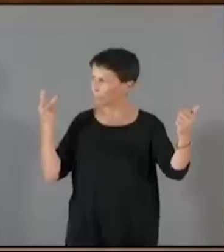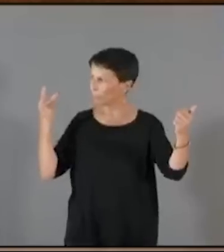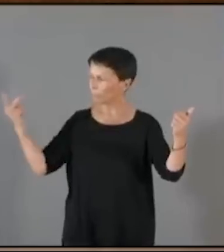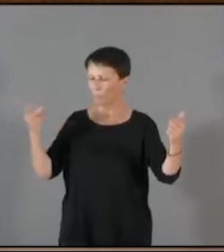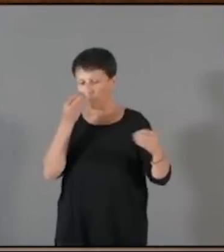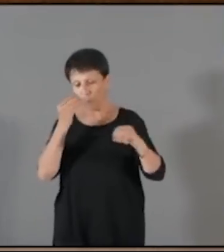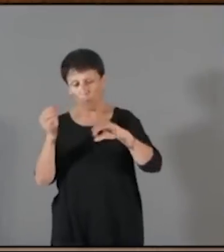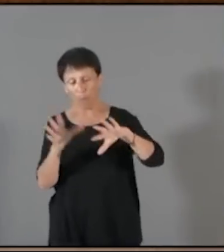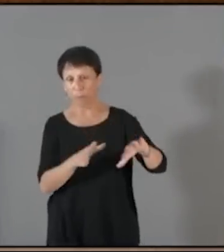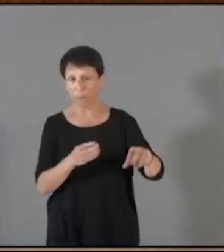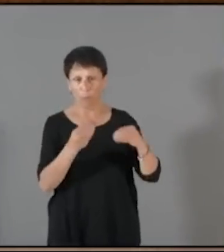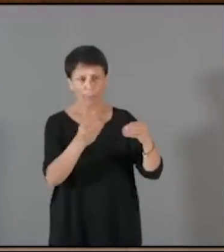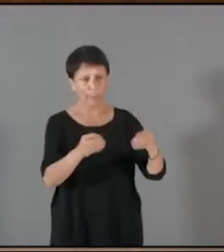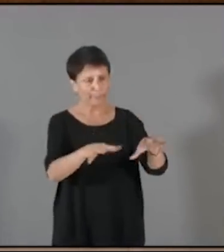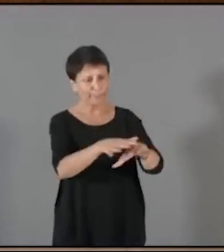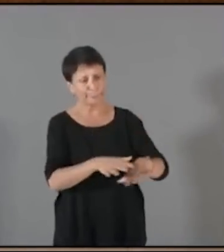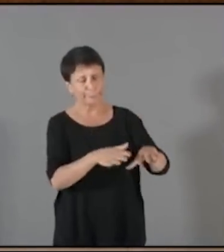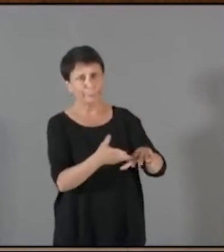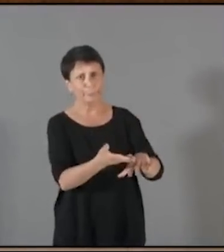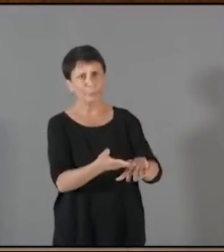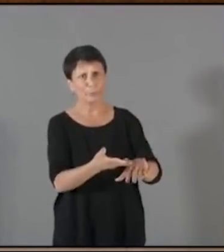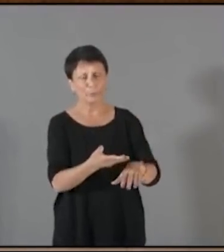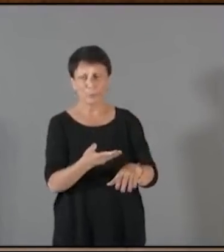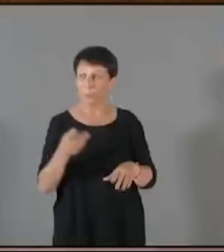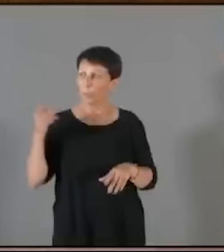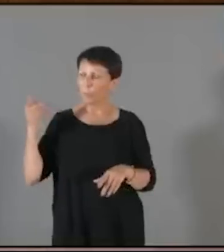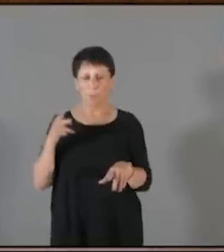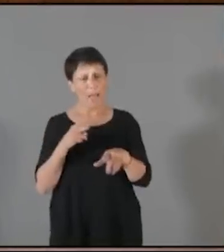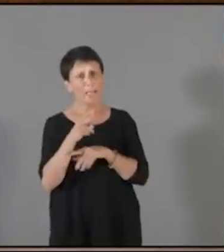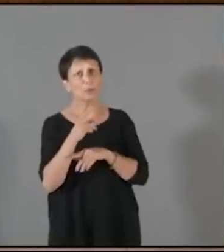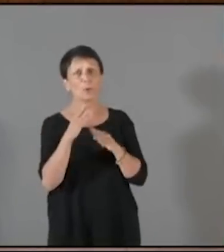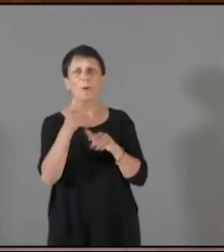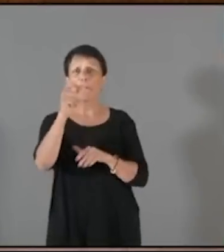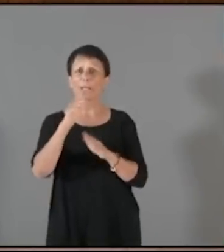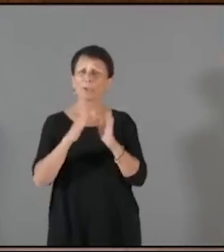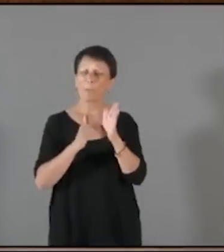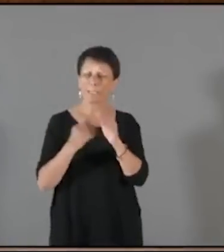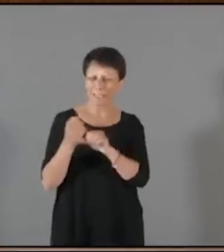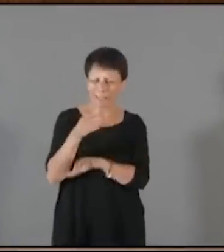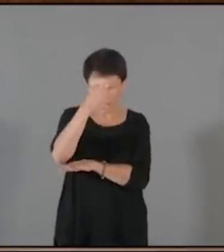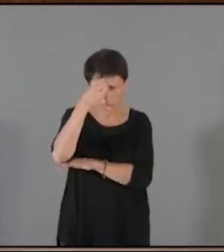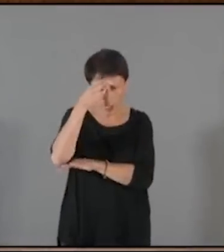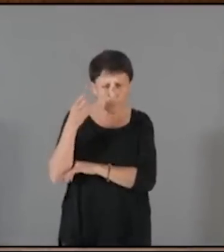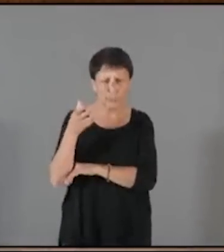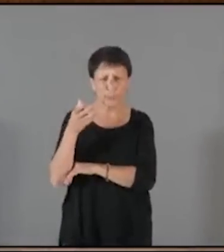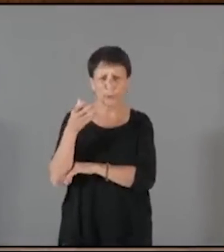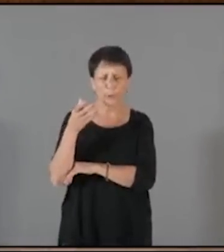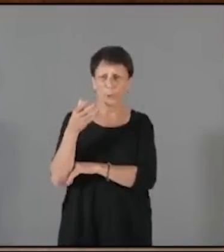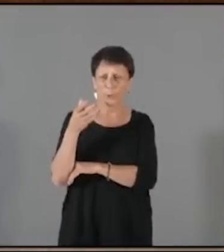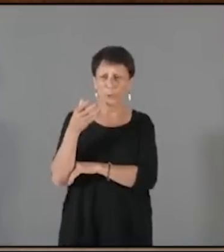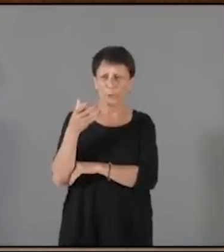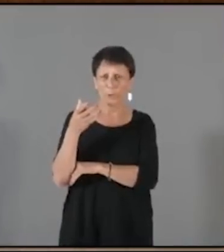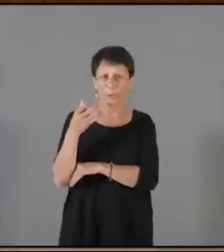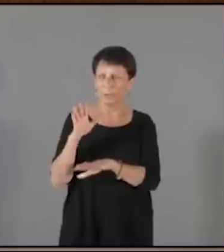Cette subvention est une insulte faite à ces Marseillais qui travaillent dur et qui ont commis le crime d'être propriétaires et à qui vous avez infligé...